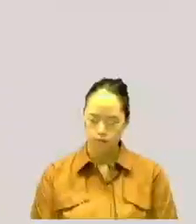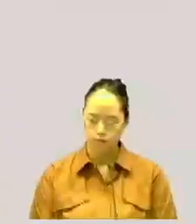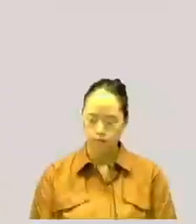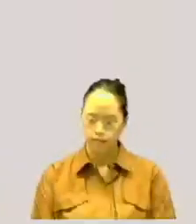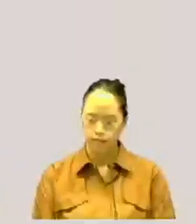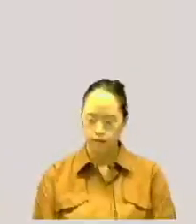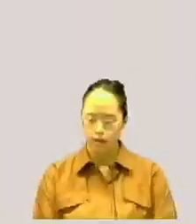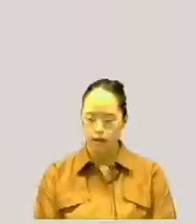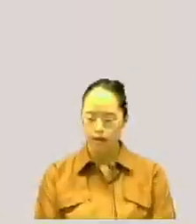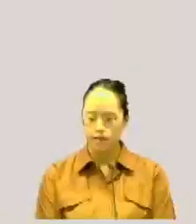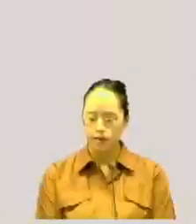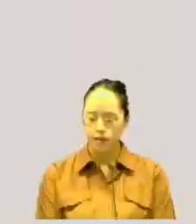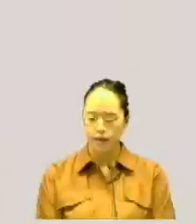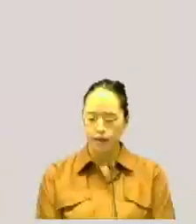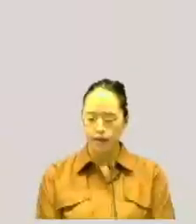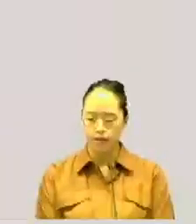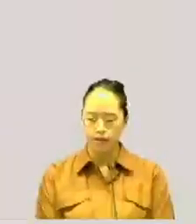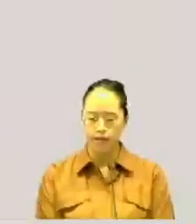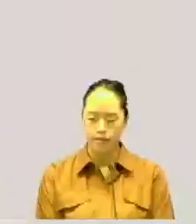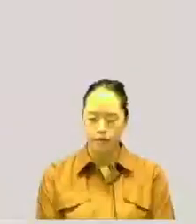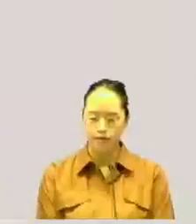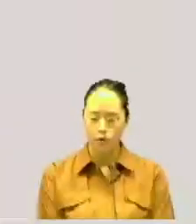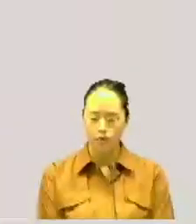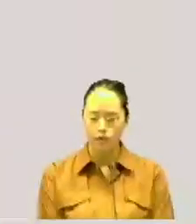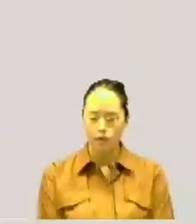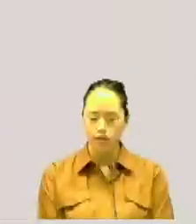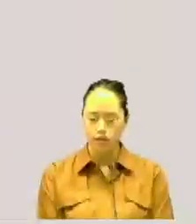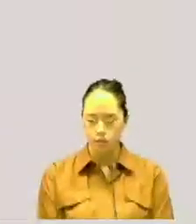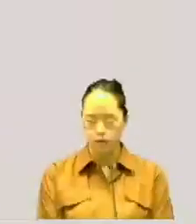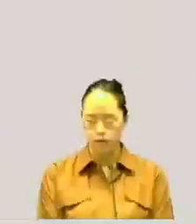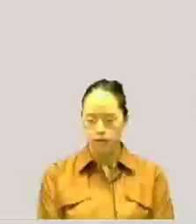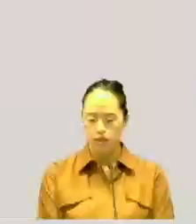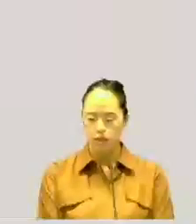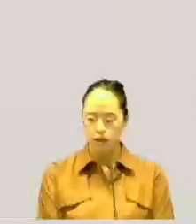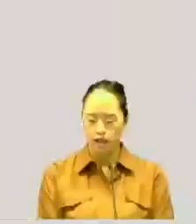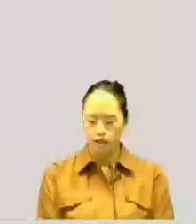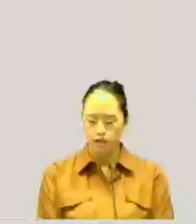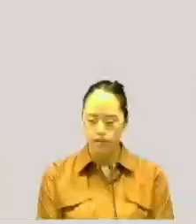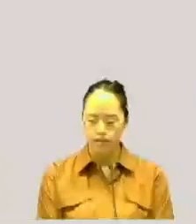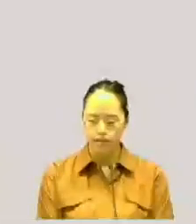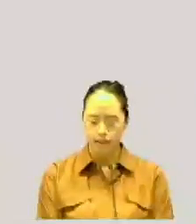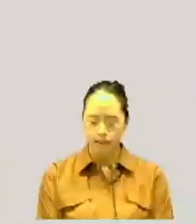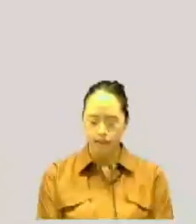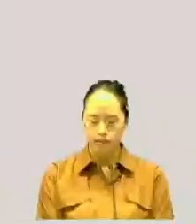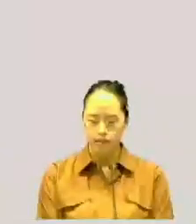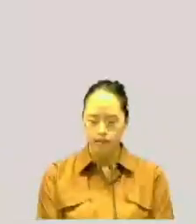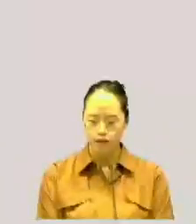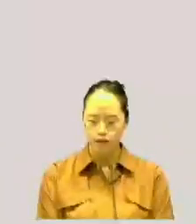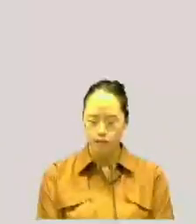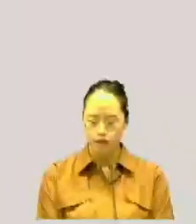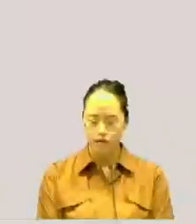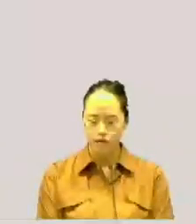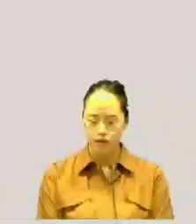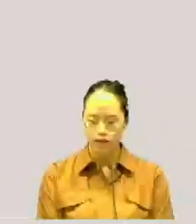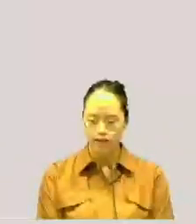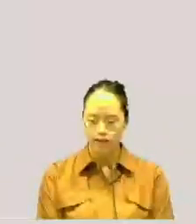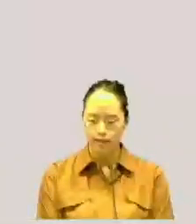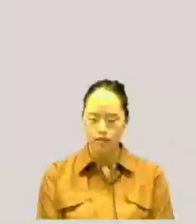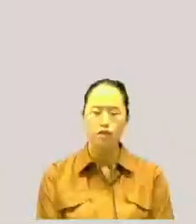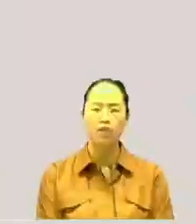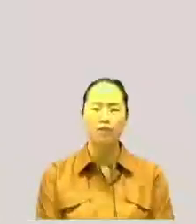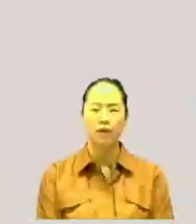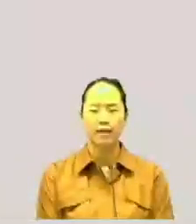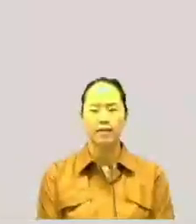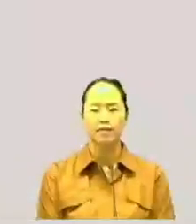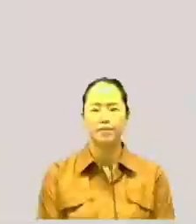间。这个提多书三章九节里边说呢，要远避无知的辩论和家谱的空谈以及纷